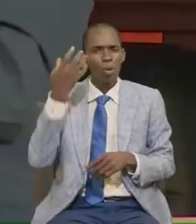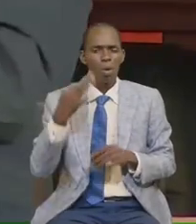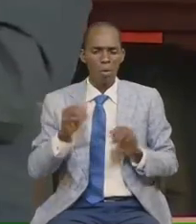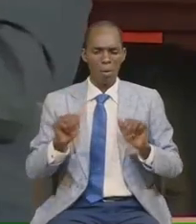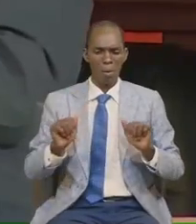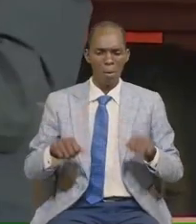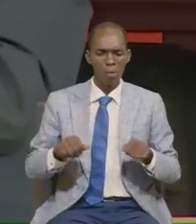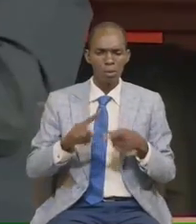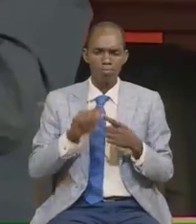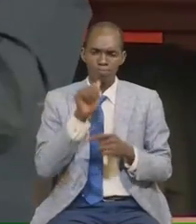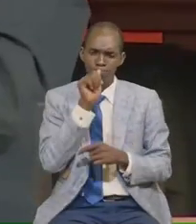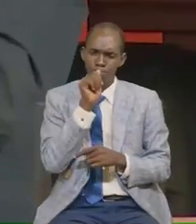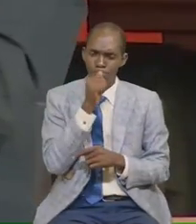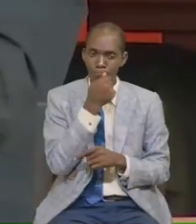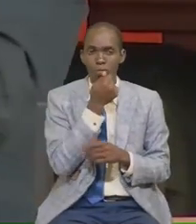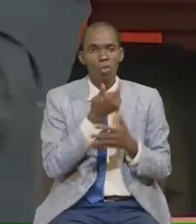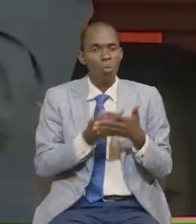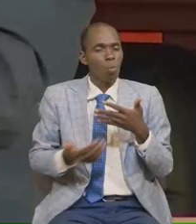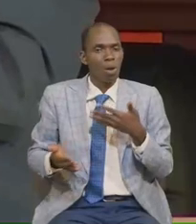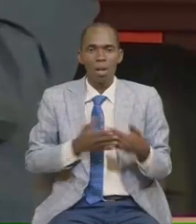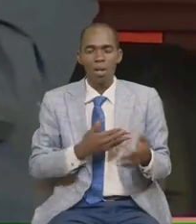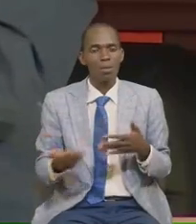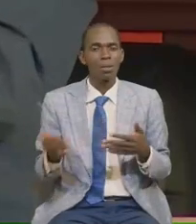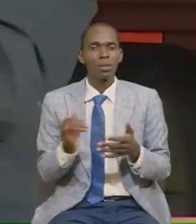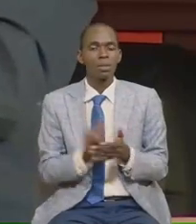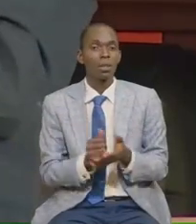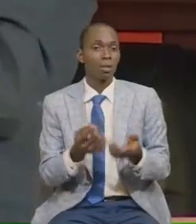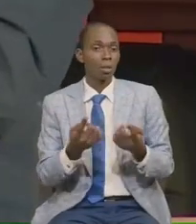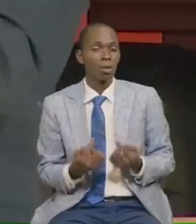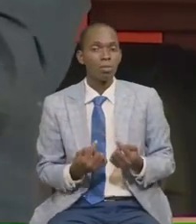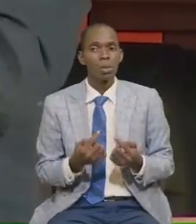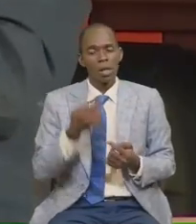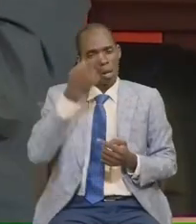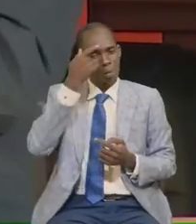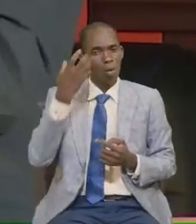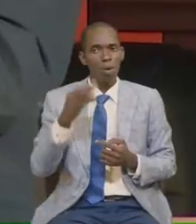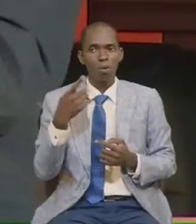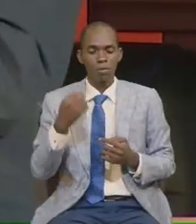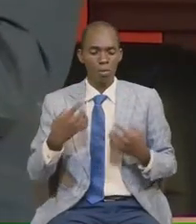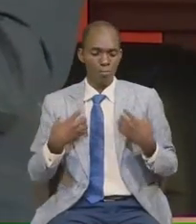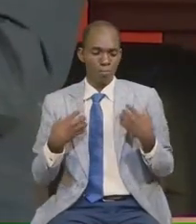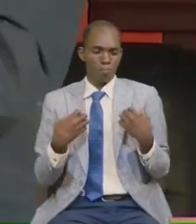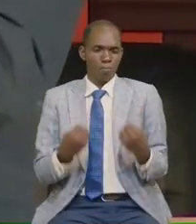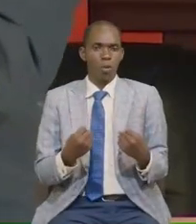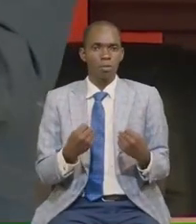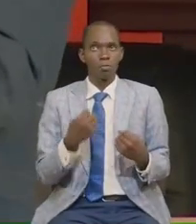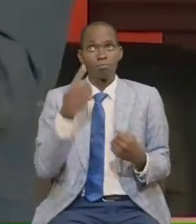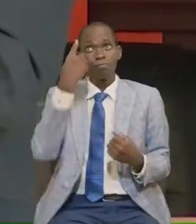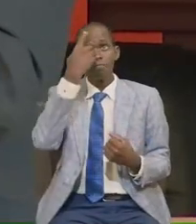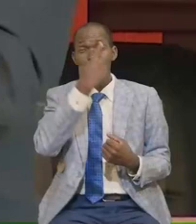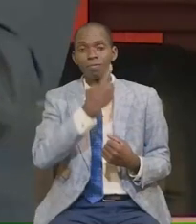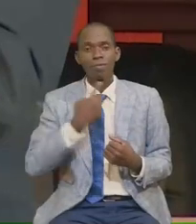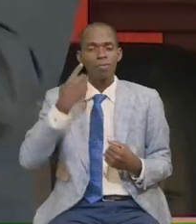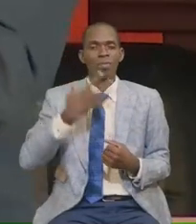à supporter tout ce qui arrive, et à cause de l'audace et